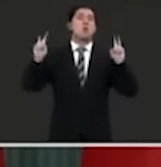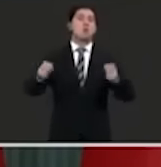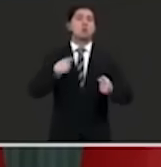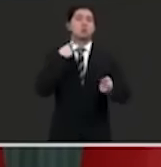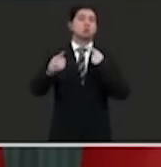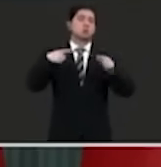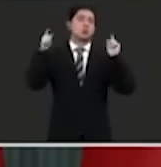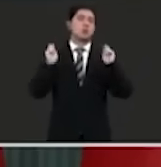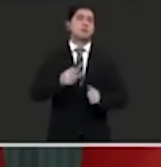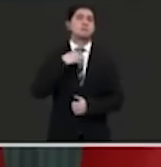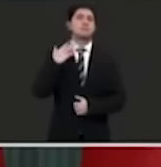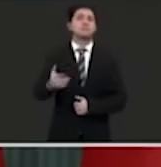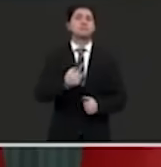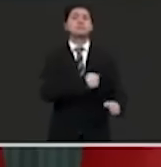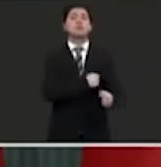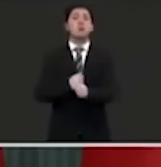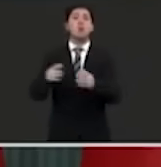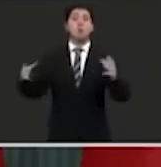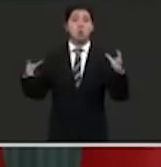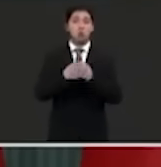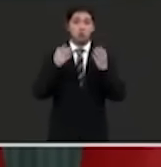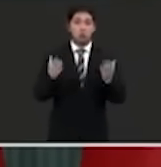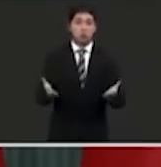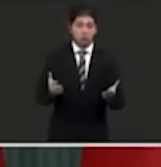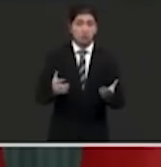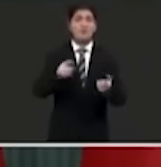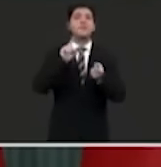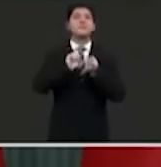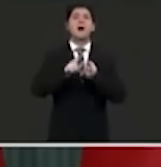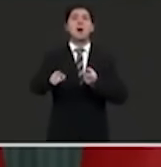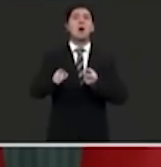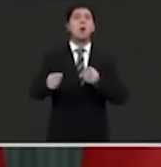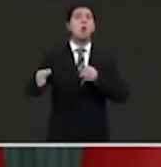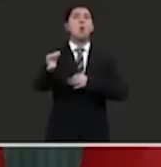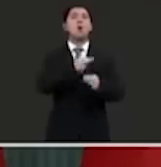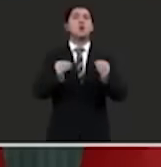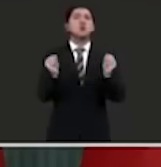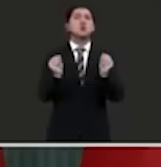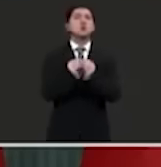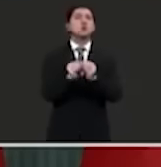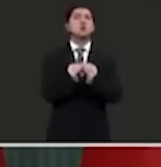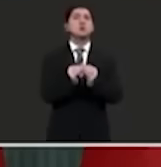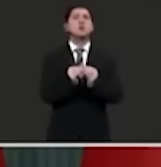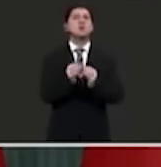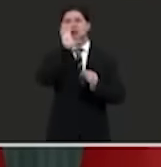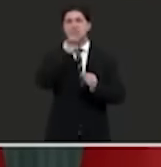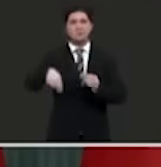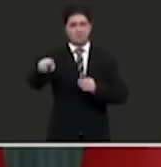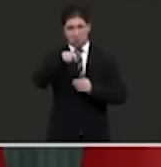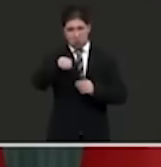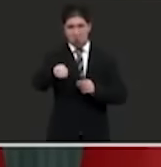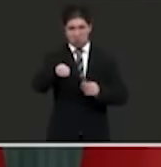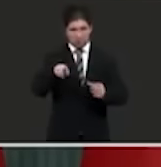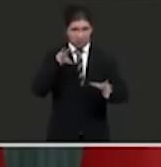aldık. Terör örgütleriyle ve organize suç şebekeleriyle mücadelemizi kararlı